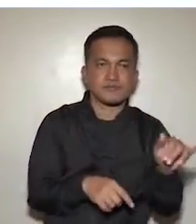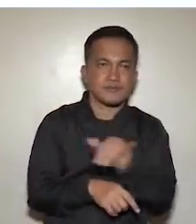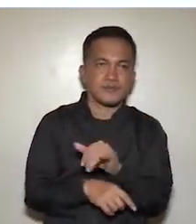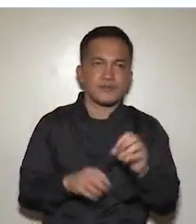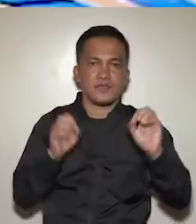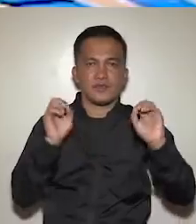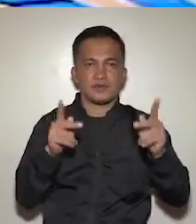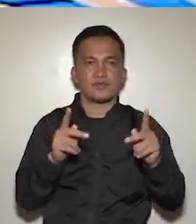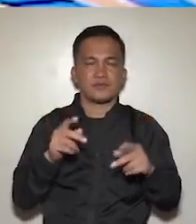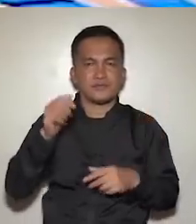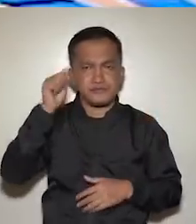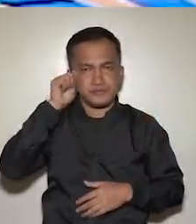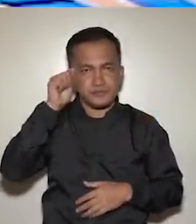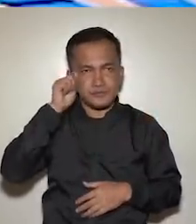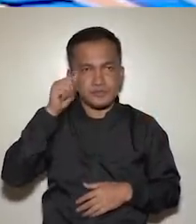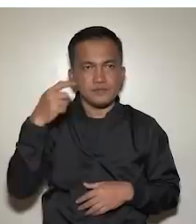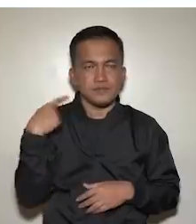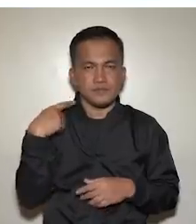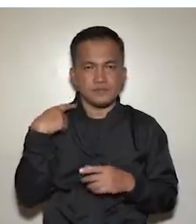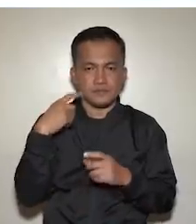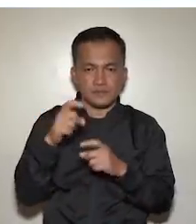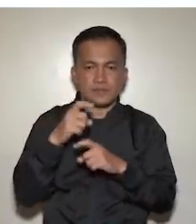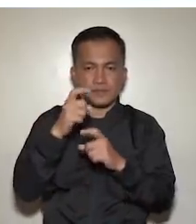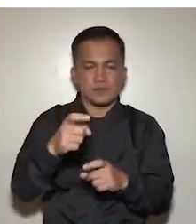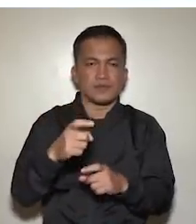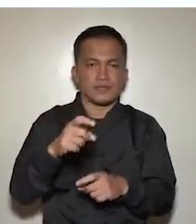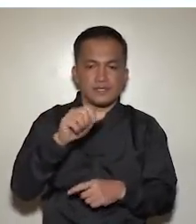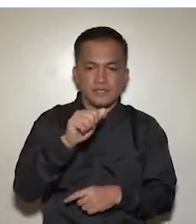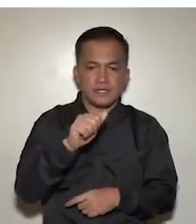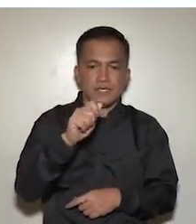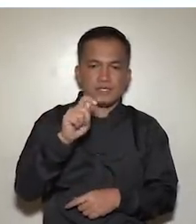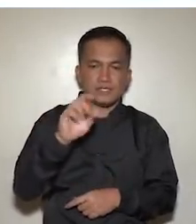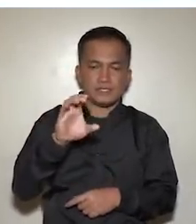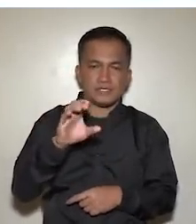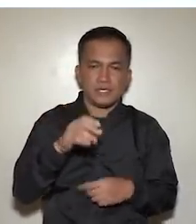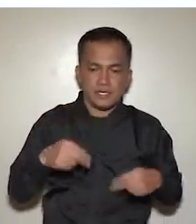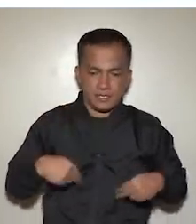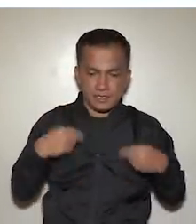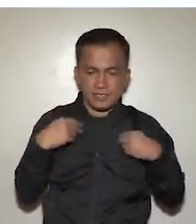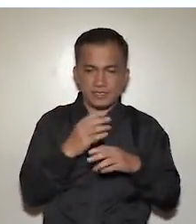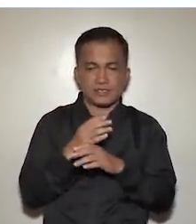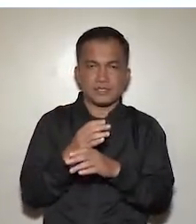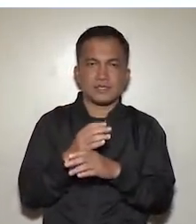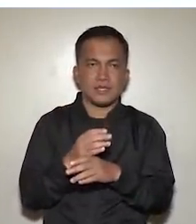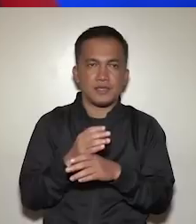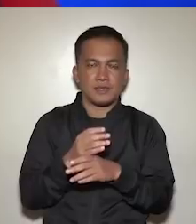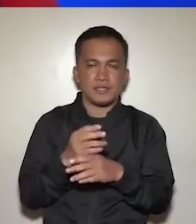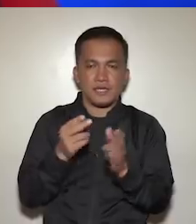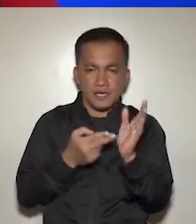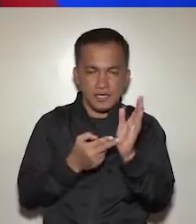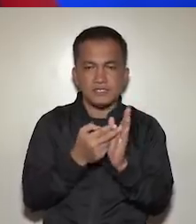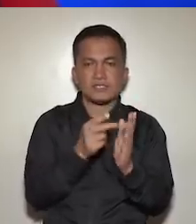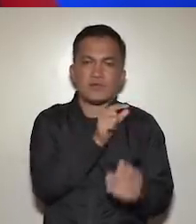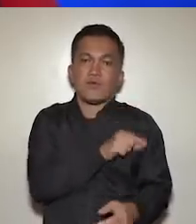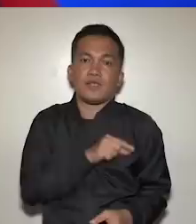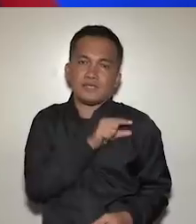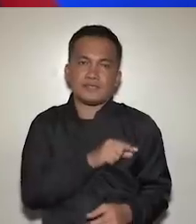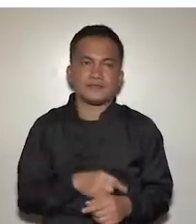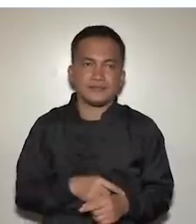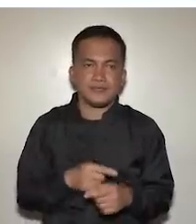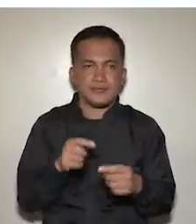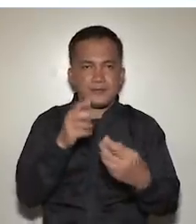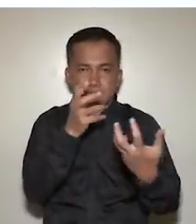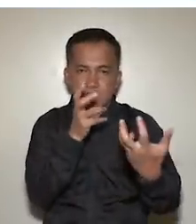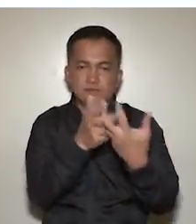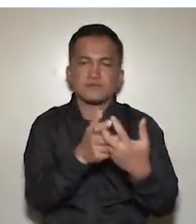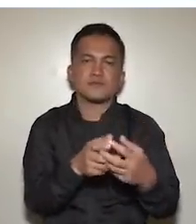negosyante rin. Okay. Sir Alfonso, meron pong reward sa inyo, ang ATC Healthcare Corporation. ATC means honesty and quality.